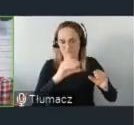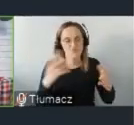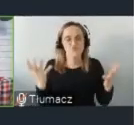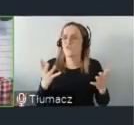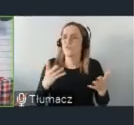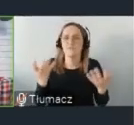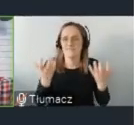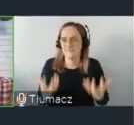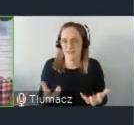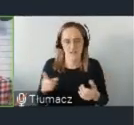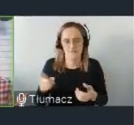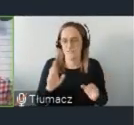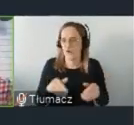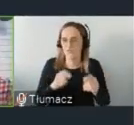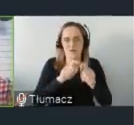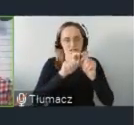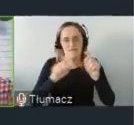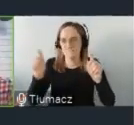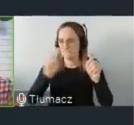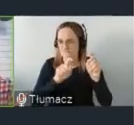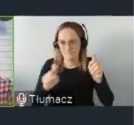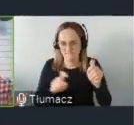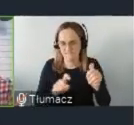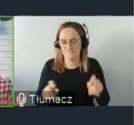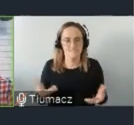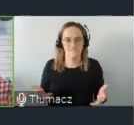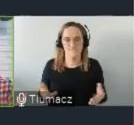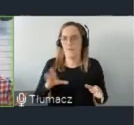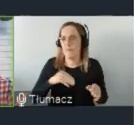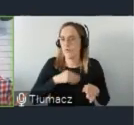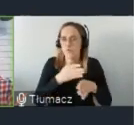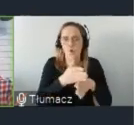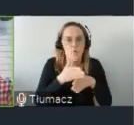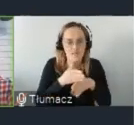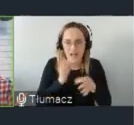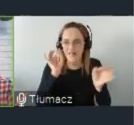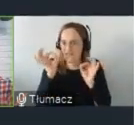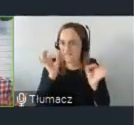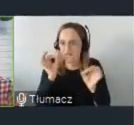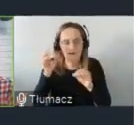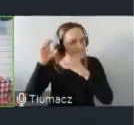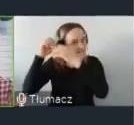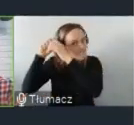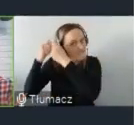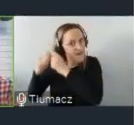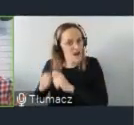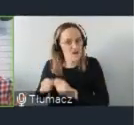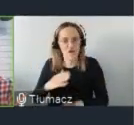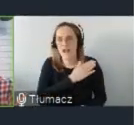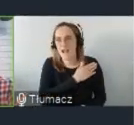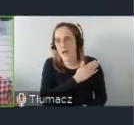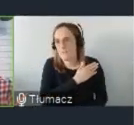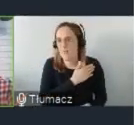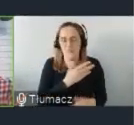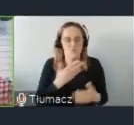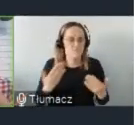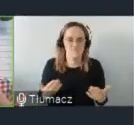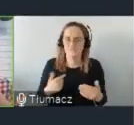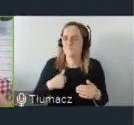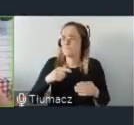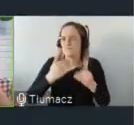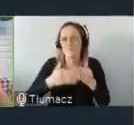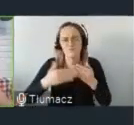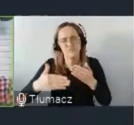ciąg przyczynowo-skutkowy na jednej grafice, może być to ukryta informacja pod warkoczem, na ramieniu i tak dalej. Ja